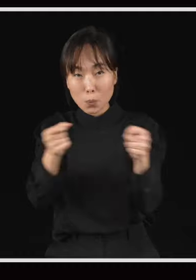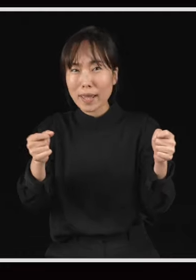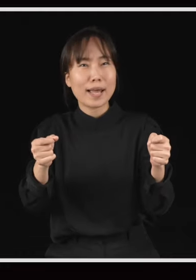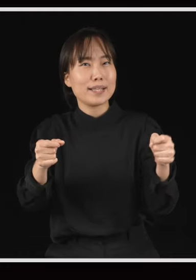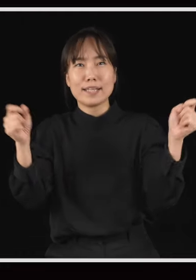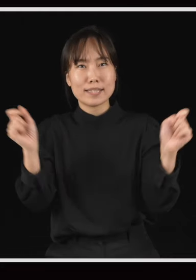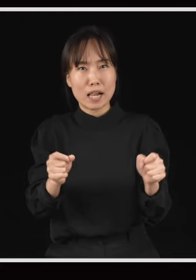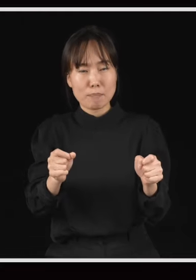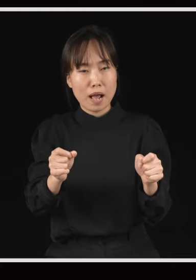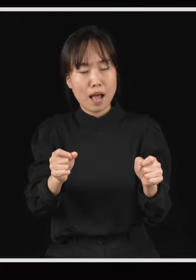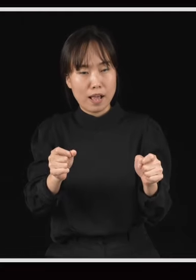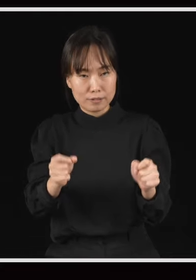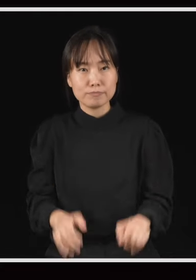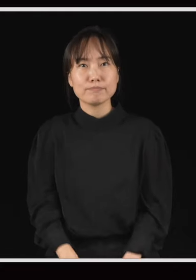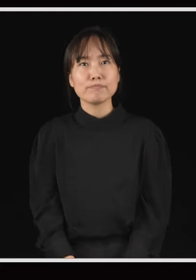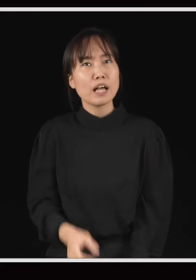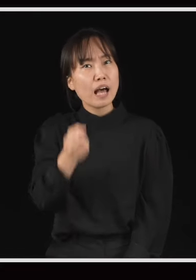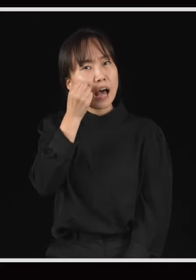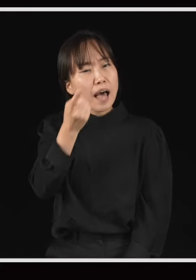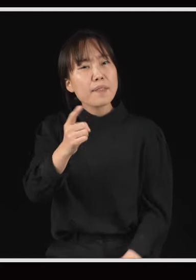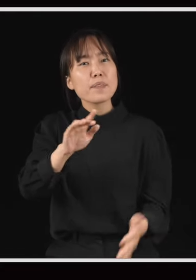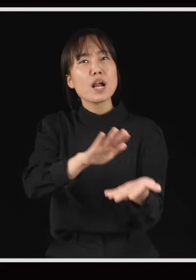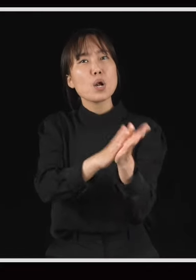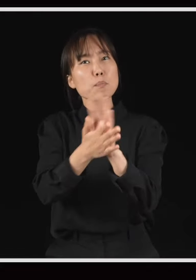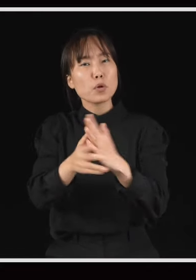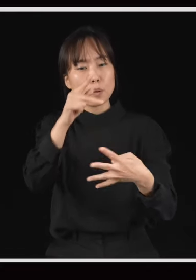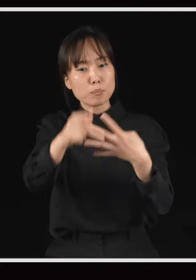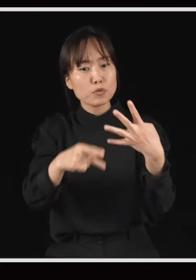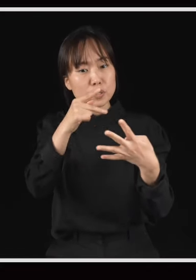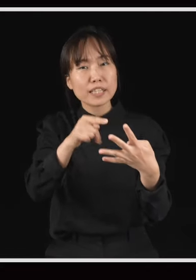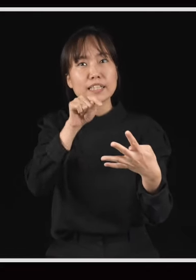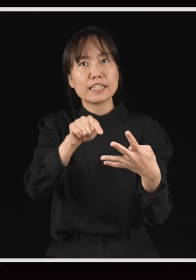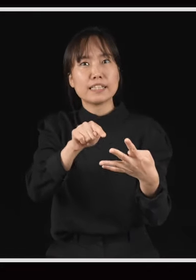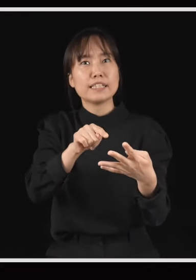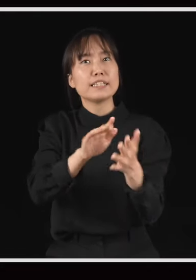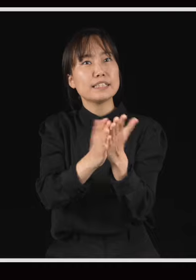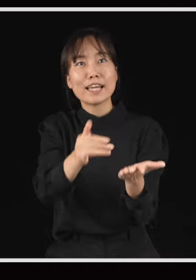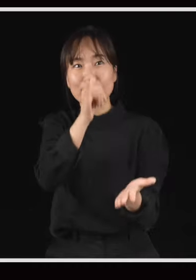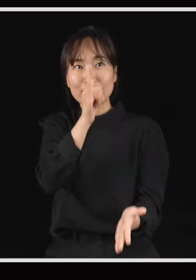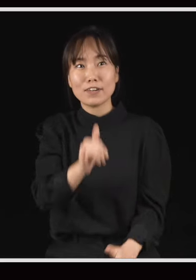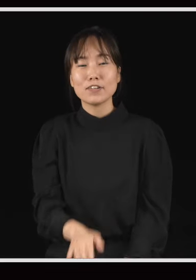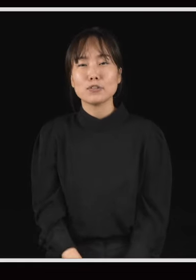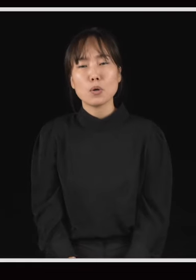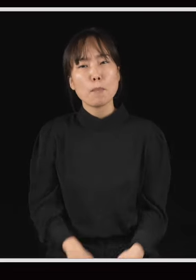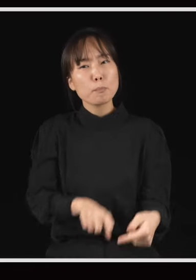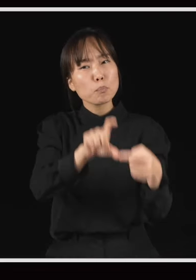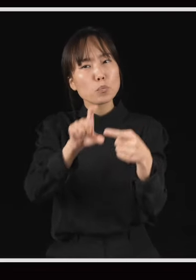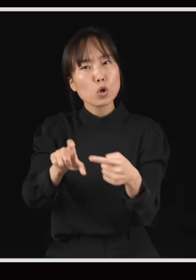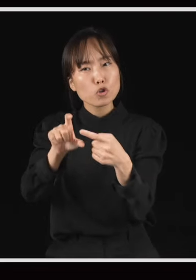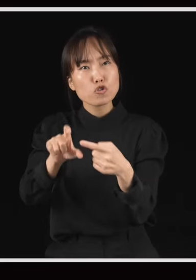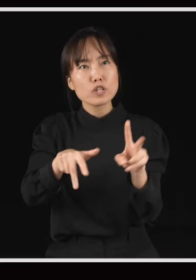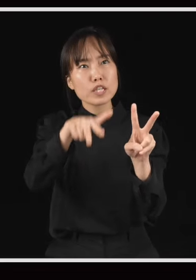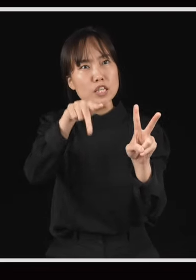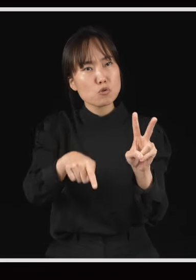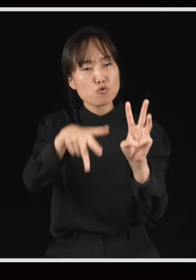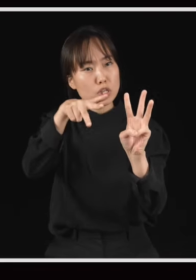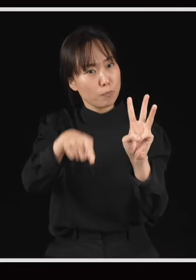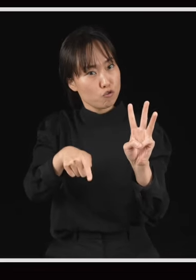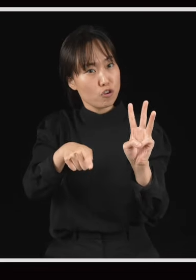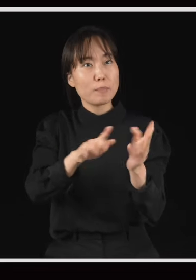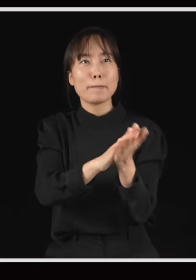돼 있어요. 보통은 몇 주, 3주, 한 달 도파민 리모델링 프로젝트 이런 책들도 있거든요. 그러니까 보통은 2, 3주